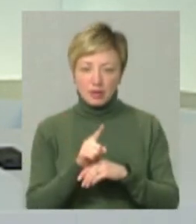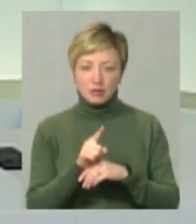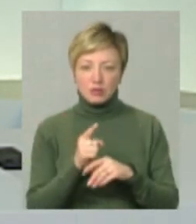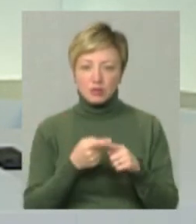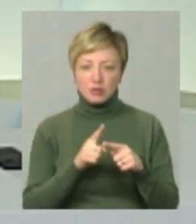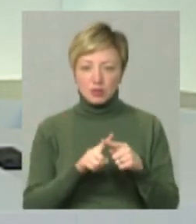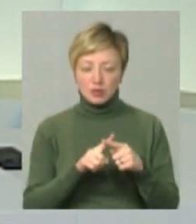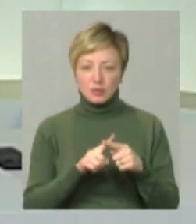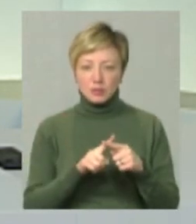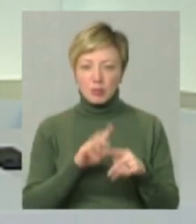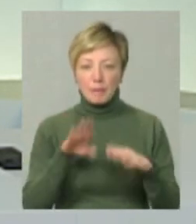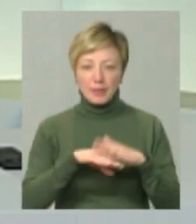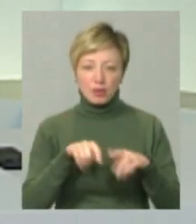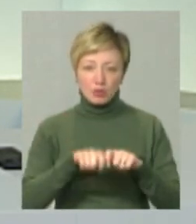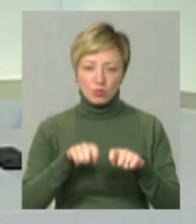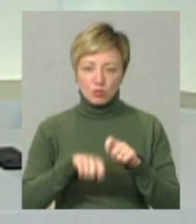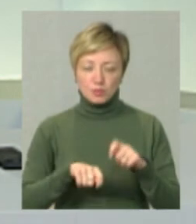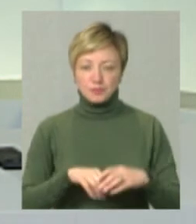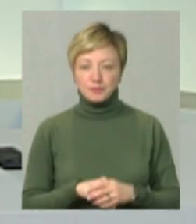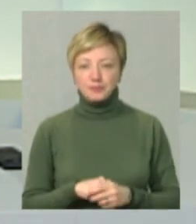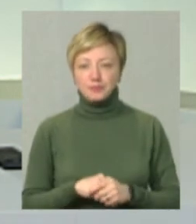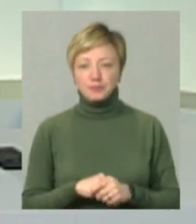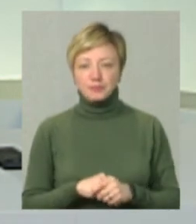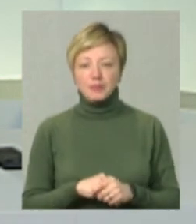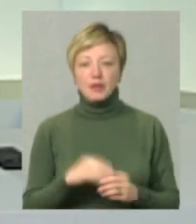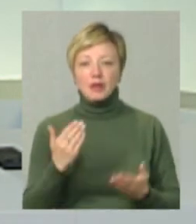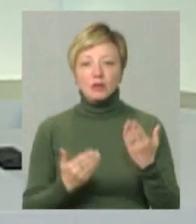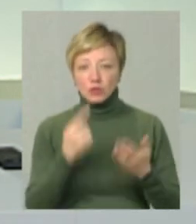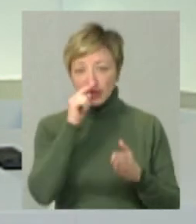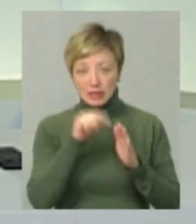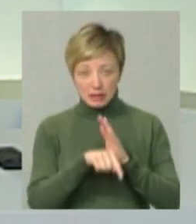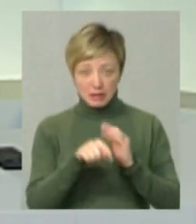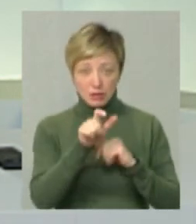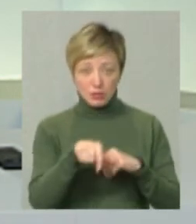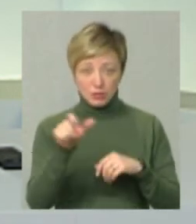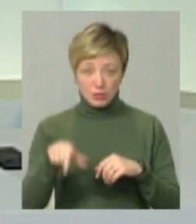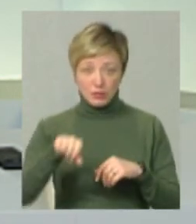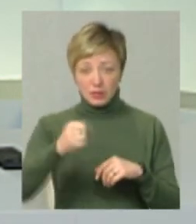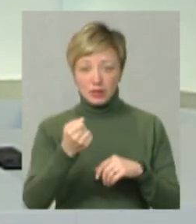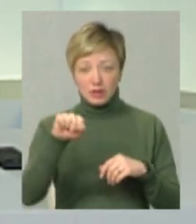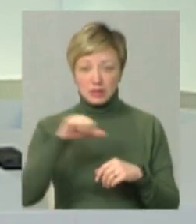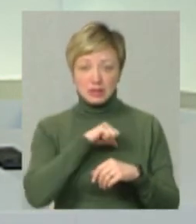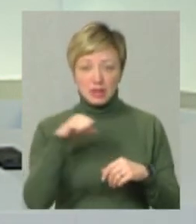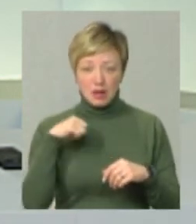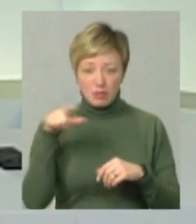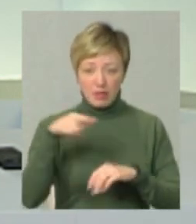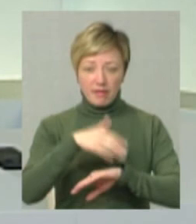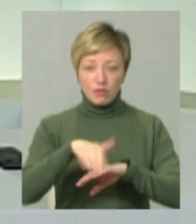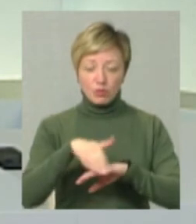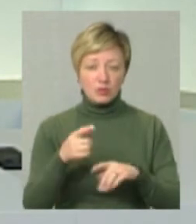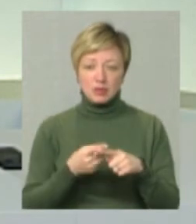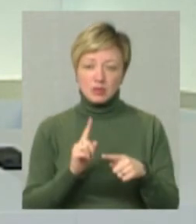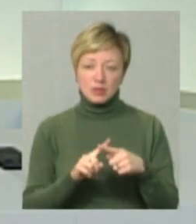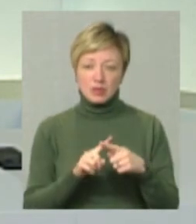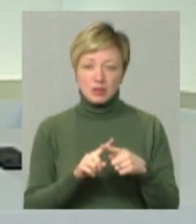вентилі знаходяться в нас лише під контролем. Оскільки, якщо вони будуть безконтрольно відкриватися та закриватися,